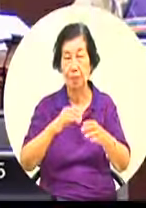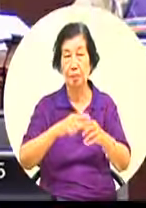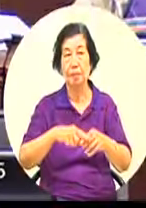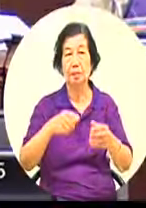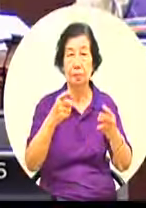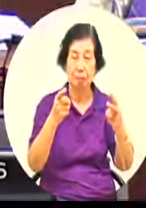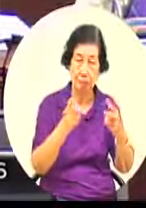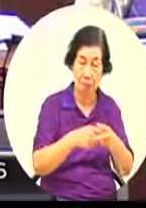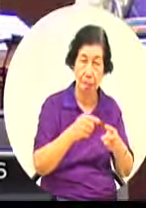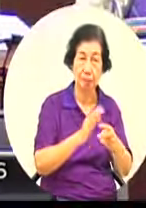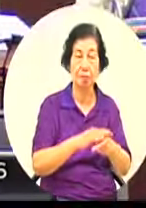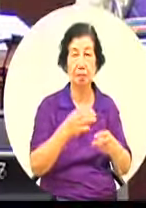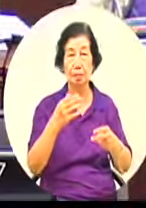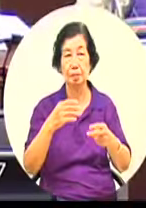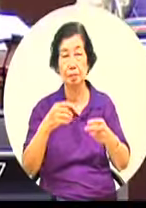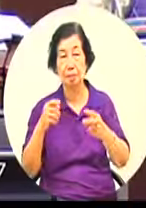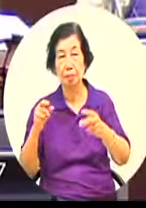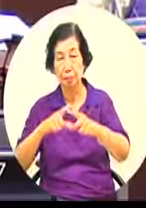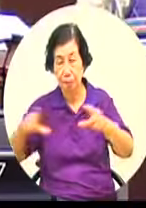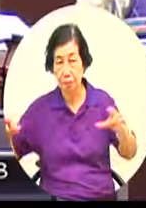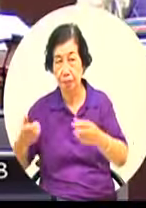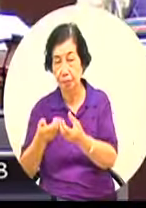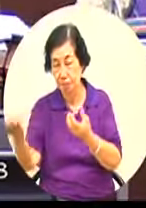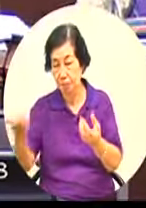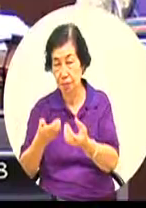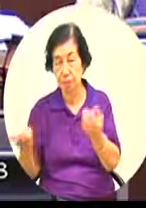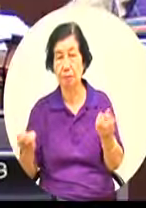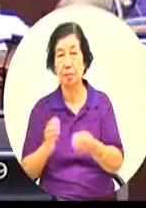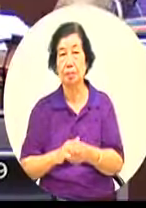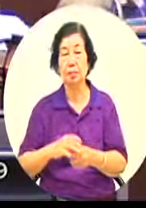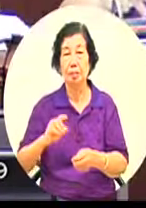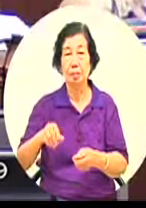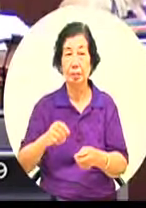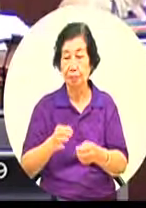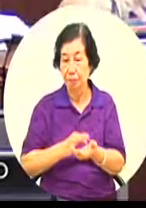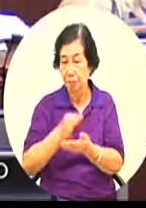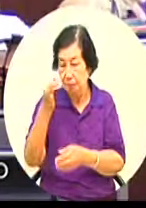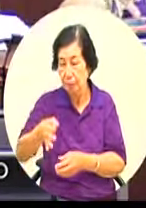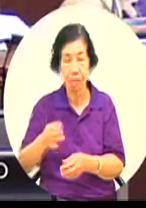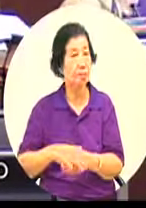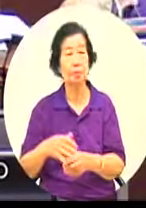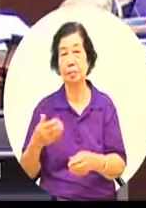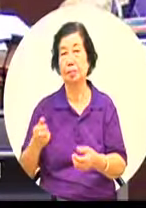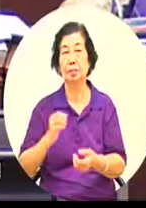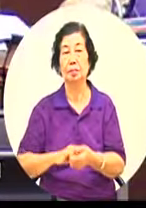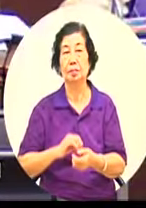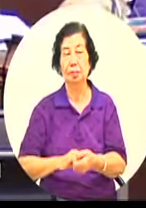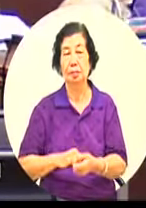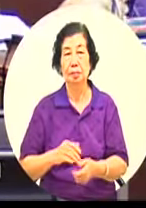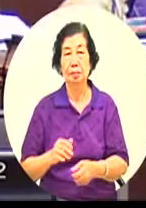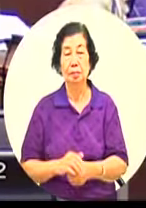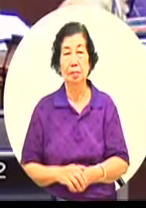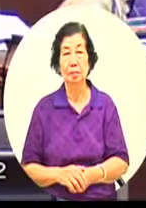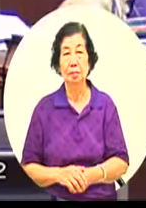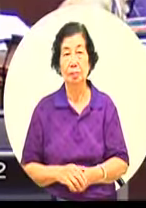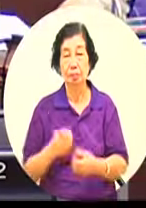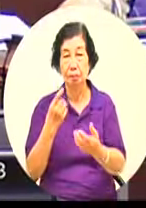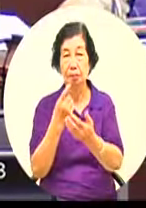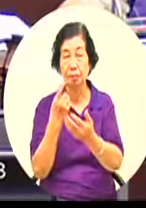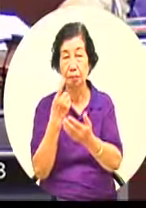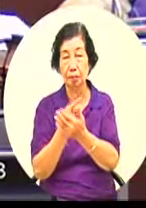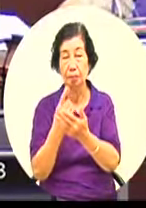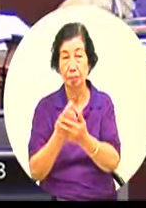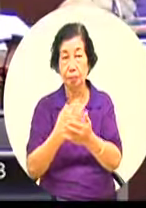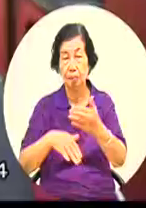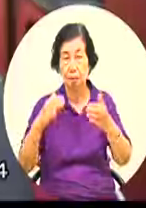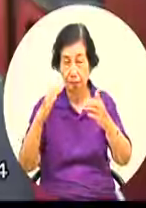有2套3套，所以它的整个金额是不见得是完全一样，但是每个学校都有哦。那学校也有提图书的额外需求，